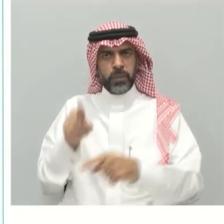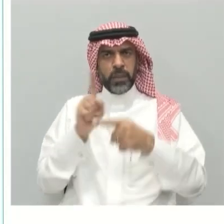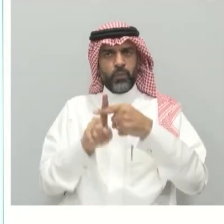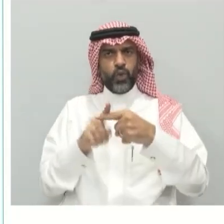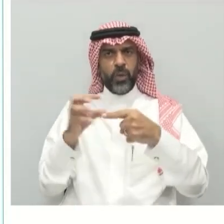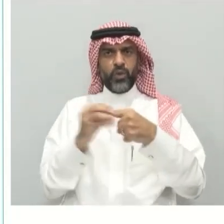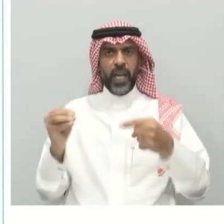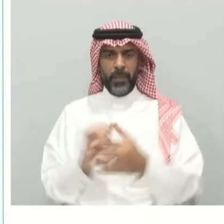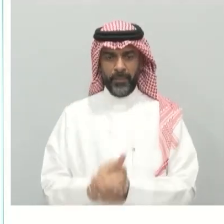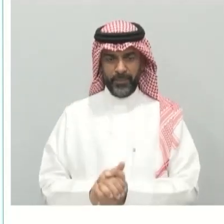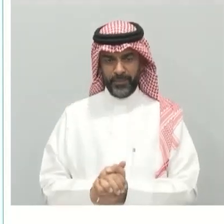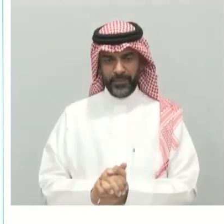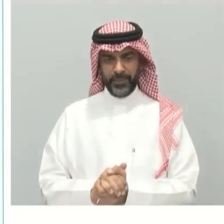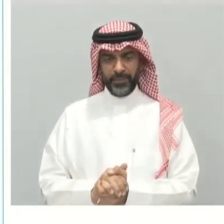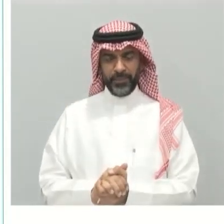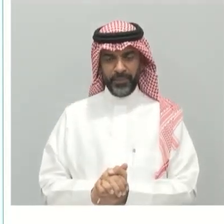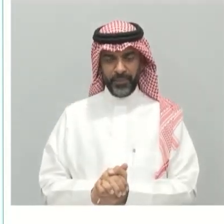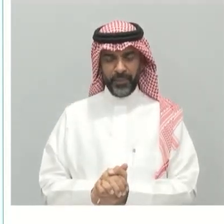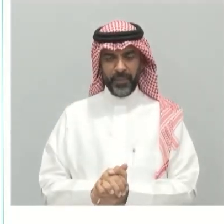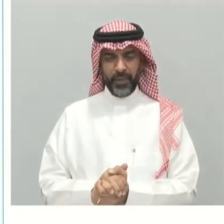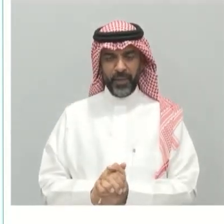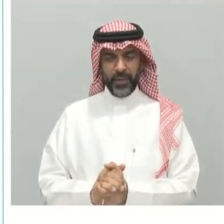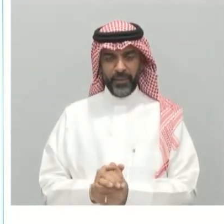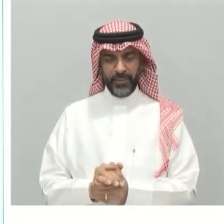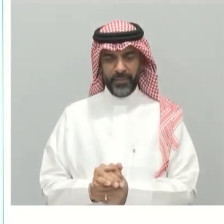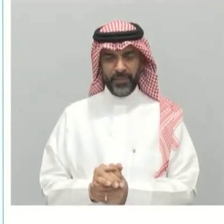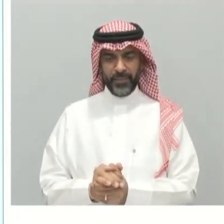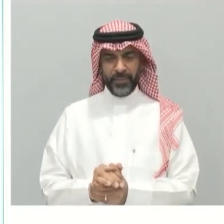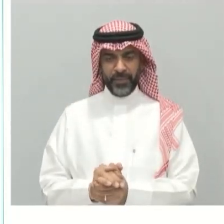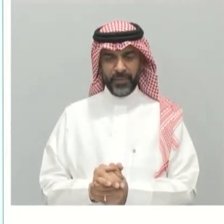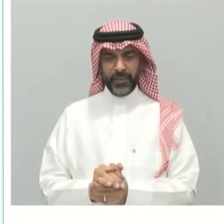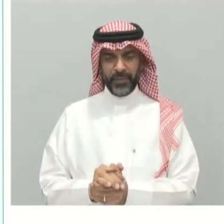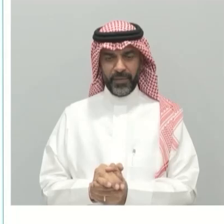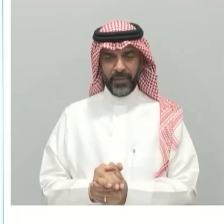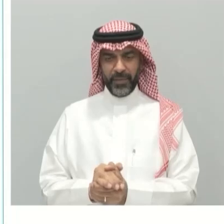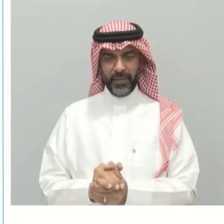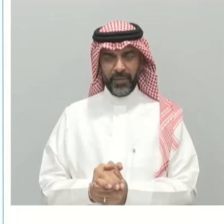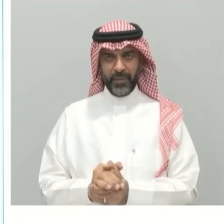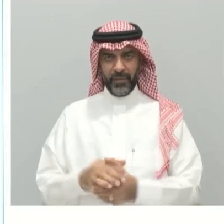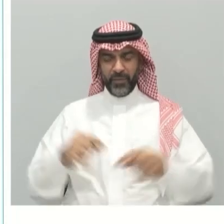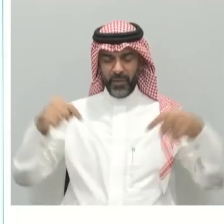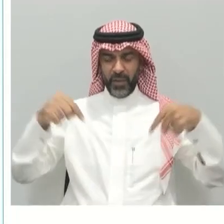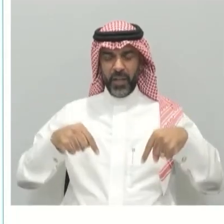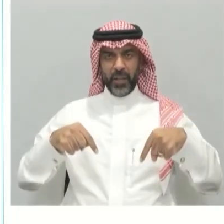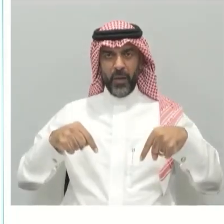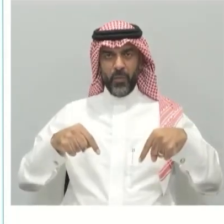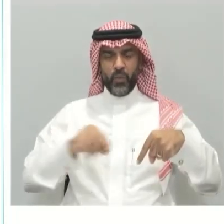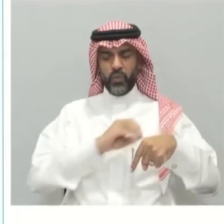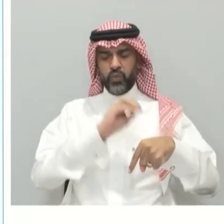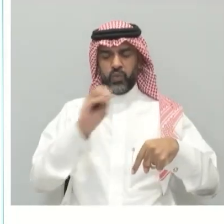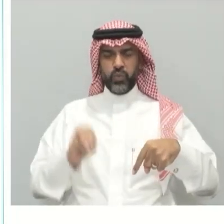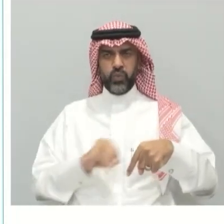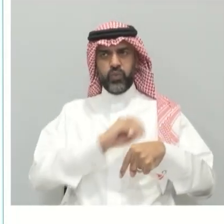وين على الاقطاب بسبب ماذا بسبب وجود الايونات التي تتكدس على الايونات وبالتالي سوف تنقل ماذا القنطره الملحيه سوف